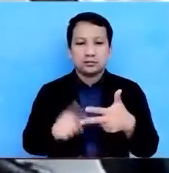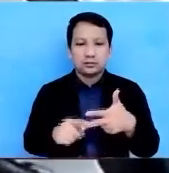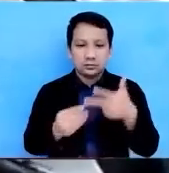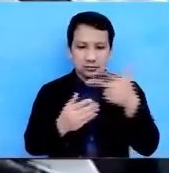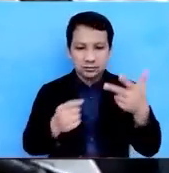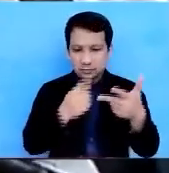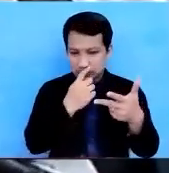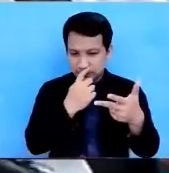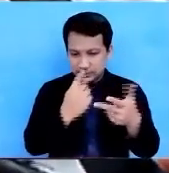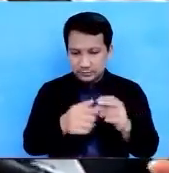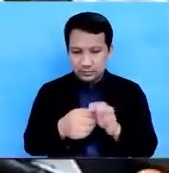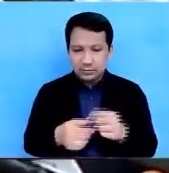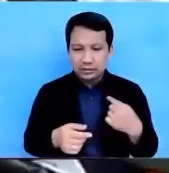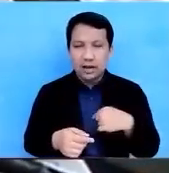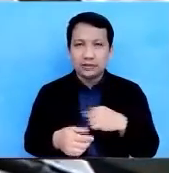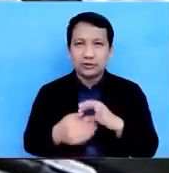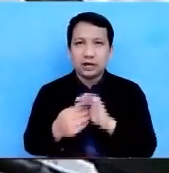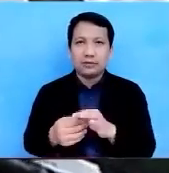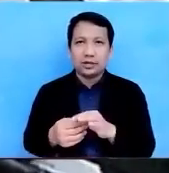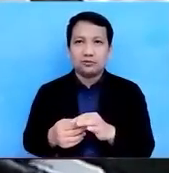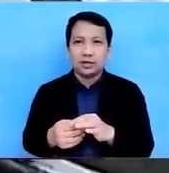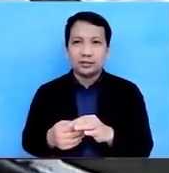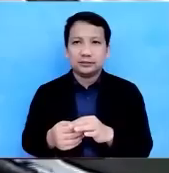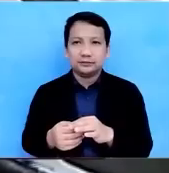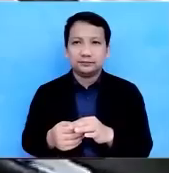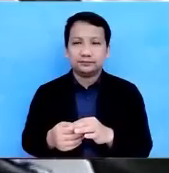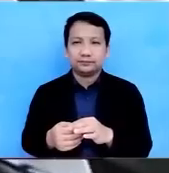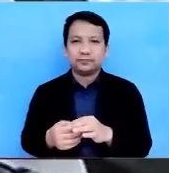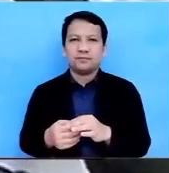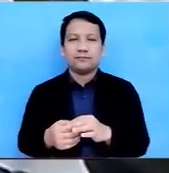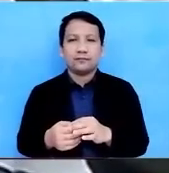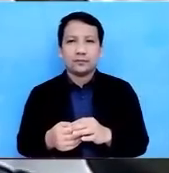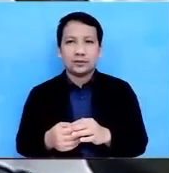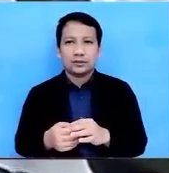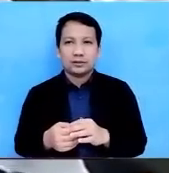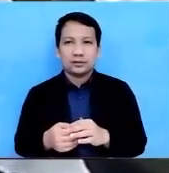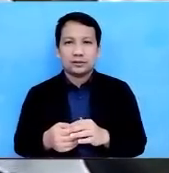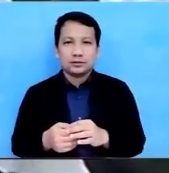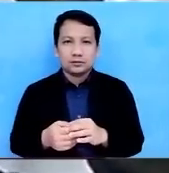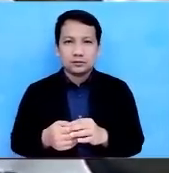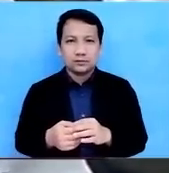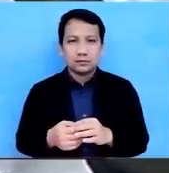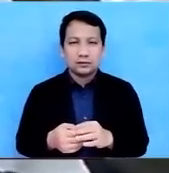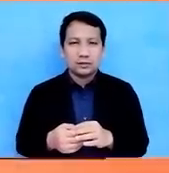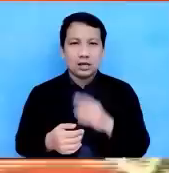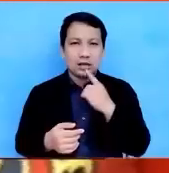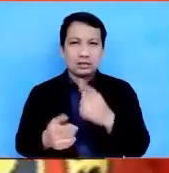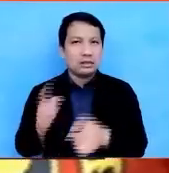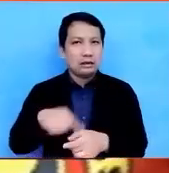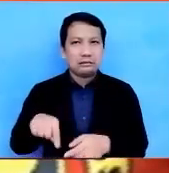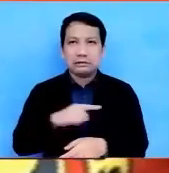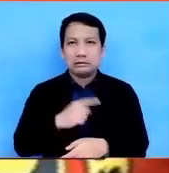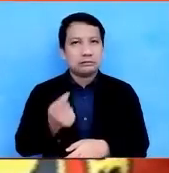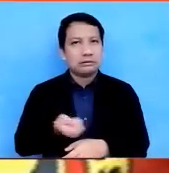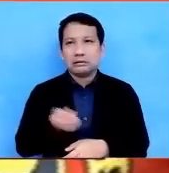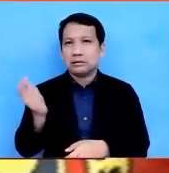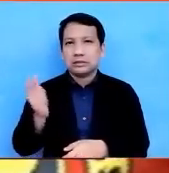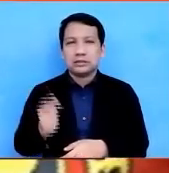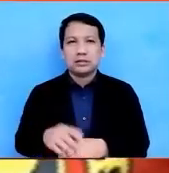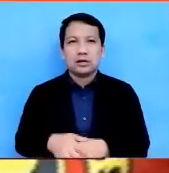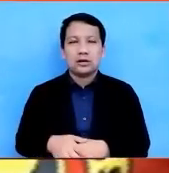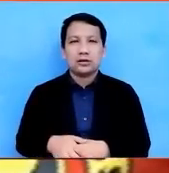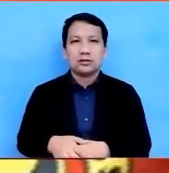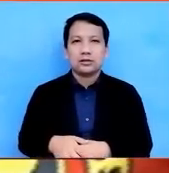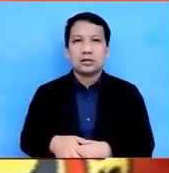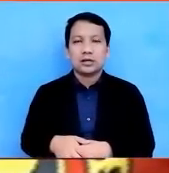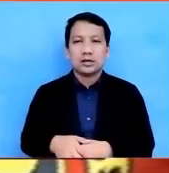ginawa at isinalaysay si Mr. Osmundo Rivero. Pero ang lahat ng ito ay kanyang inirerekant na. Sa isang